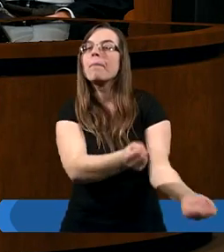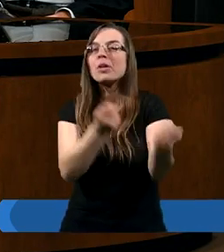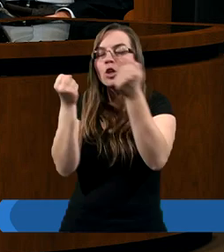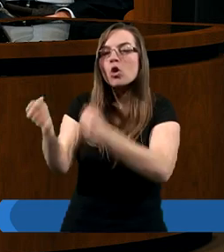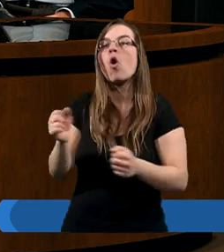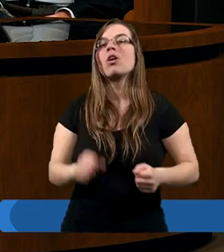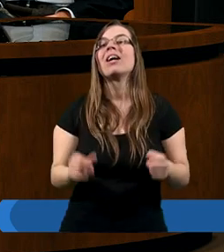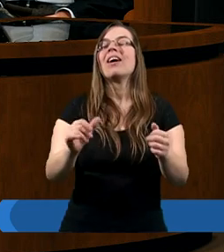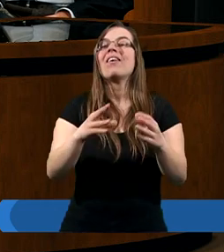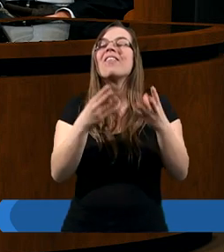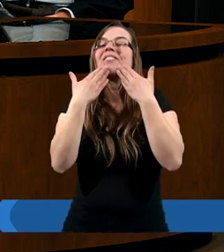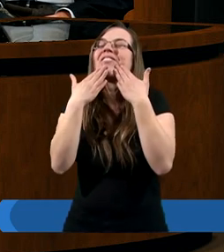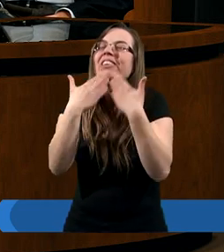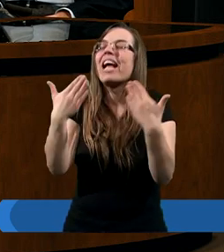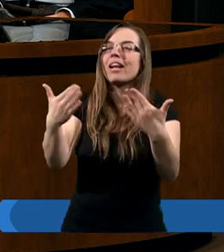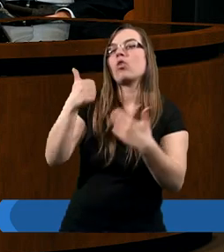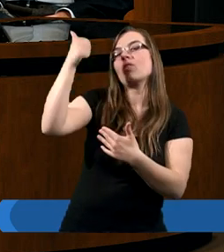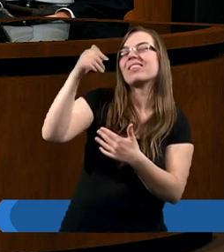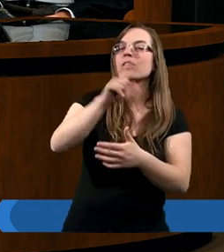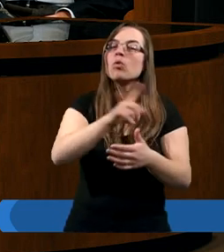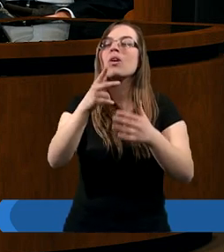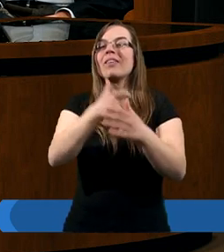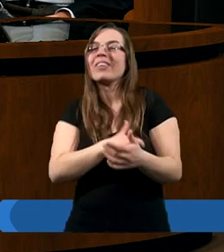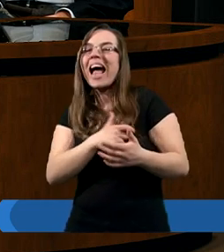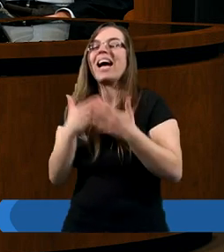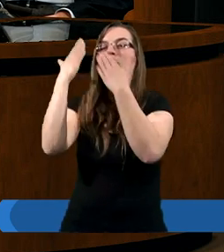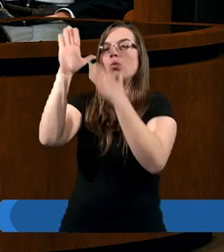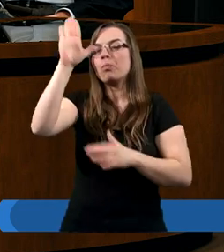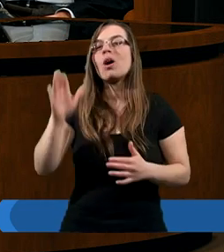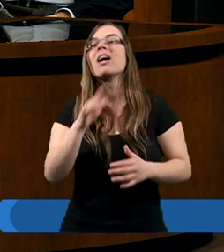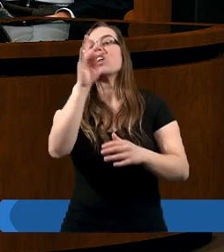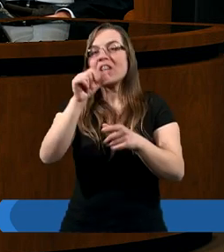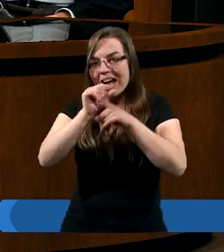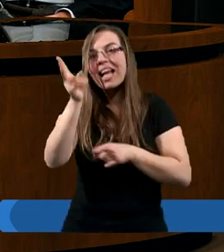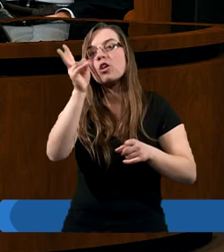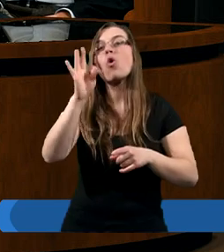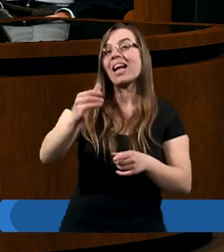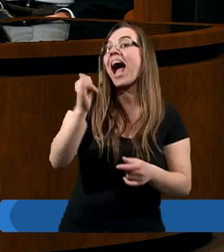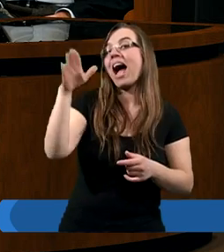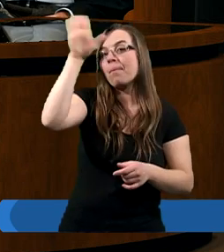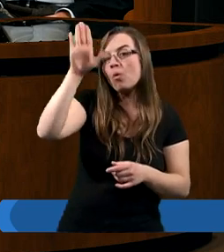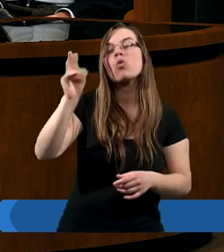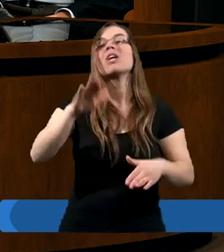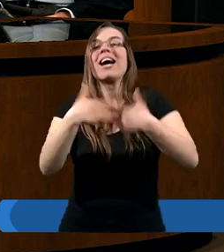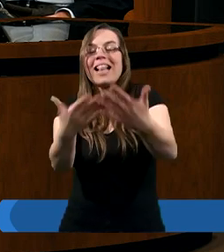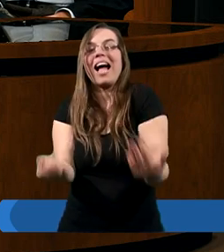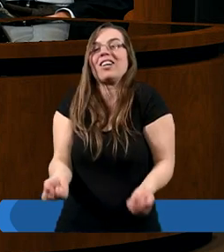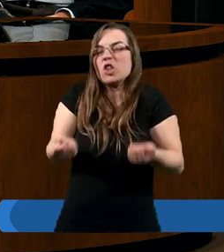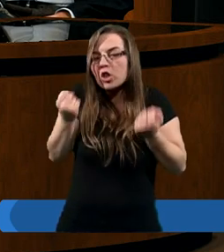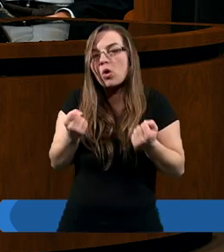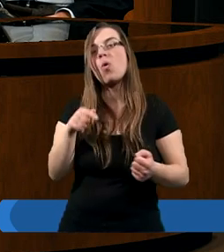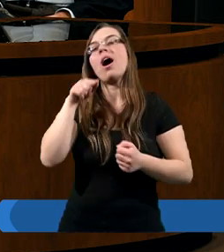przynosi wdzięczność w niejednym sercu, że jest ktoś taki jak Bóg, że daje